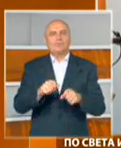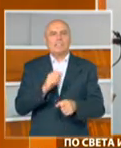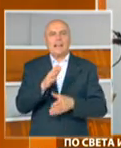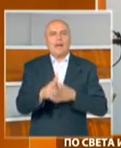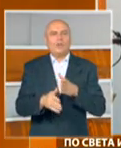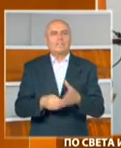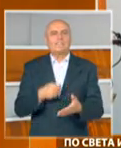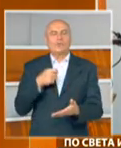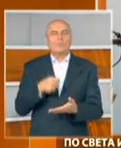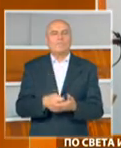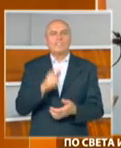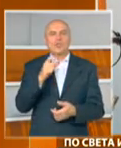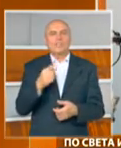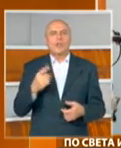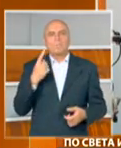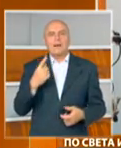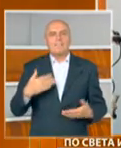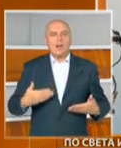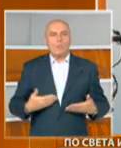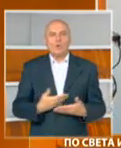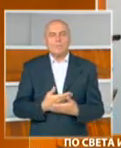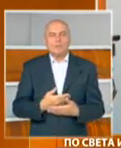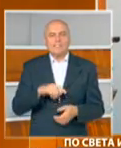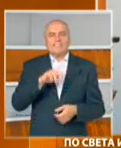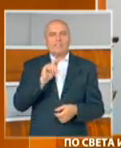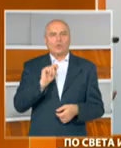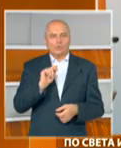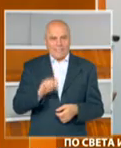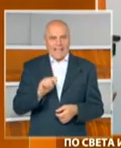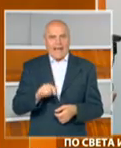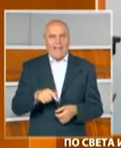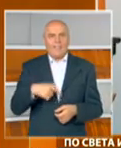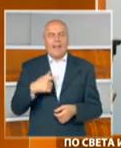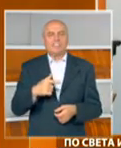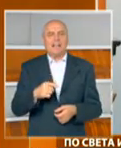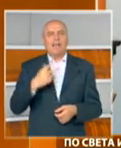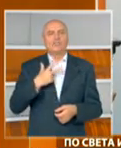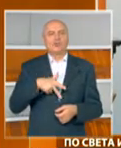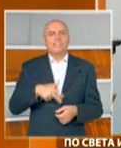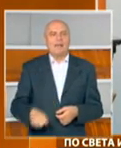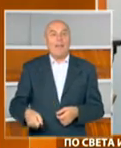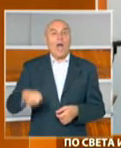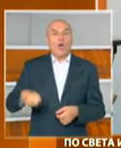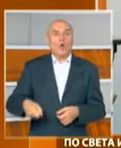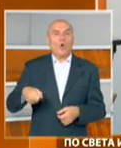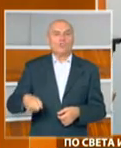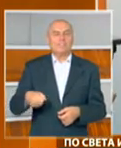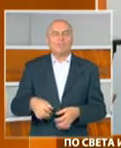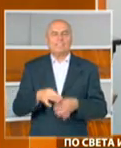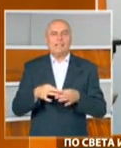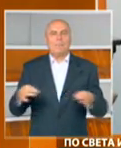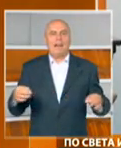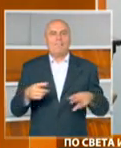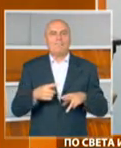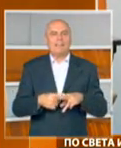купуват включително и стоките от първа необходимост, защото така наречената социална кошница, която се мери, върху която се мери инфлацията,